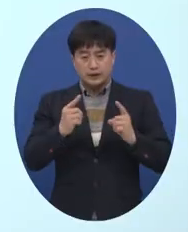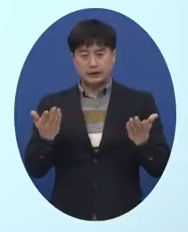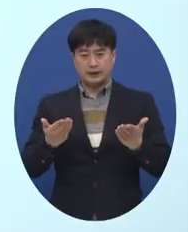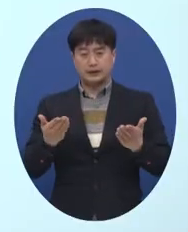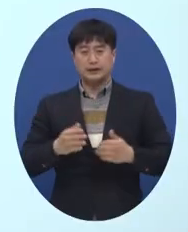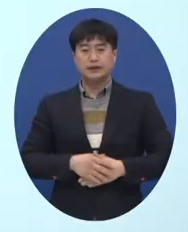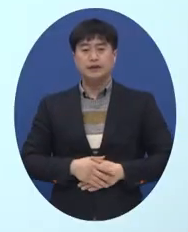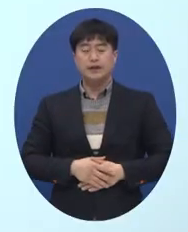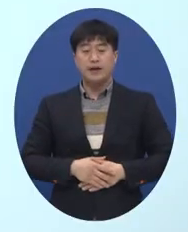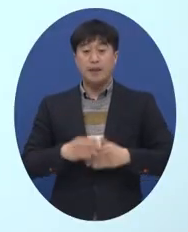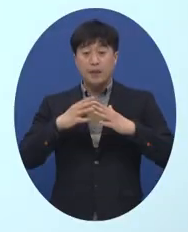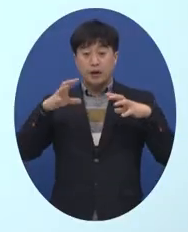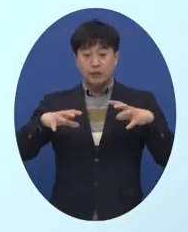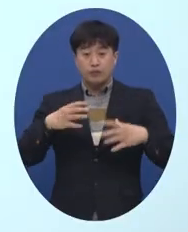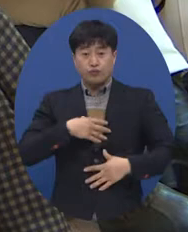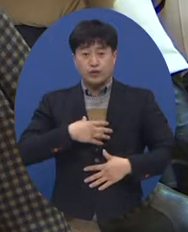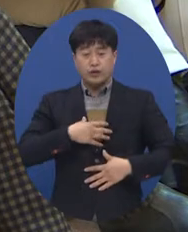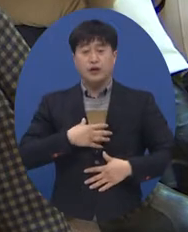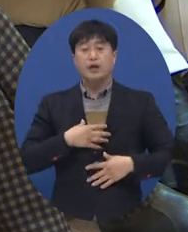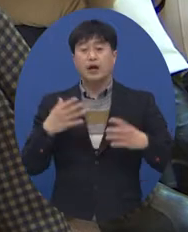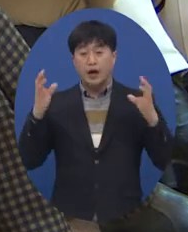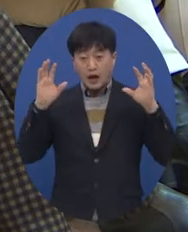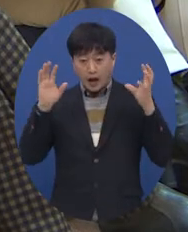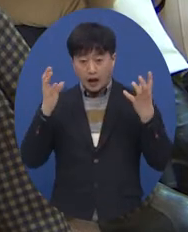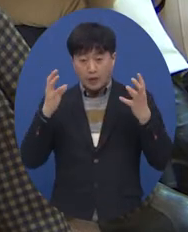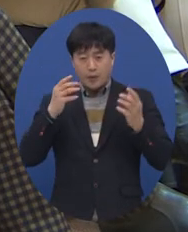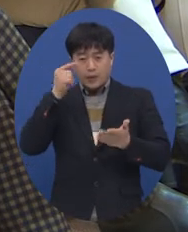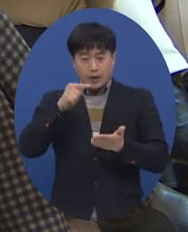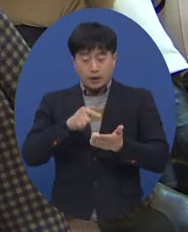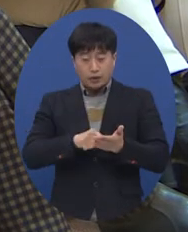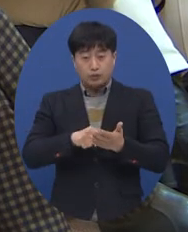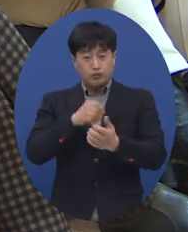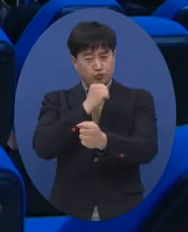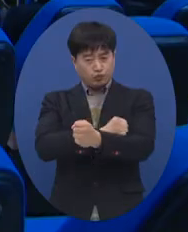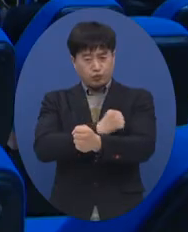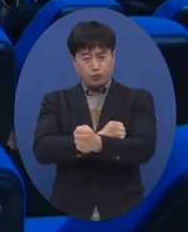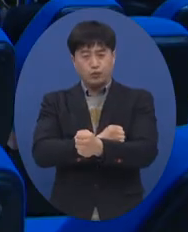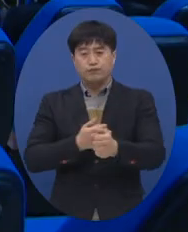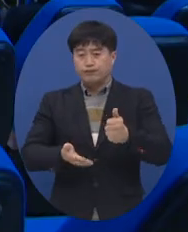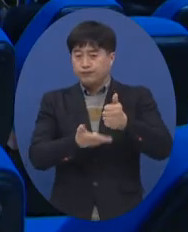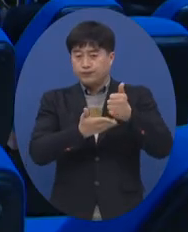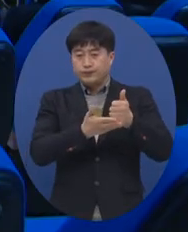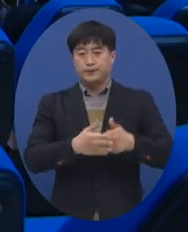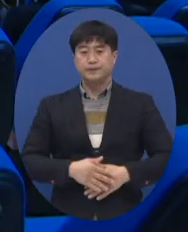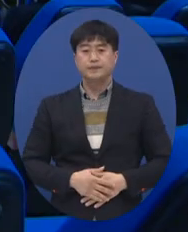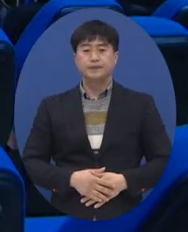일이라며 마을에서 위기아동을 발굴하고 보호해온 통일장들의 노고를 치하했습니다.